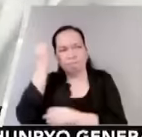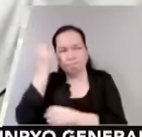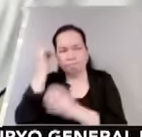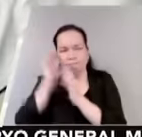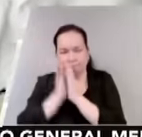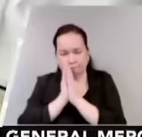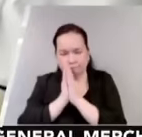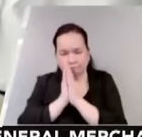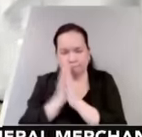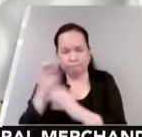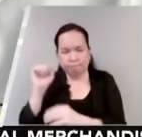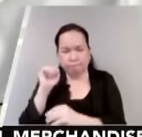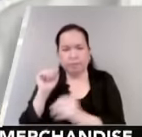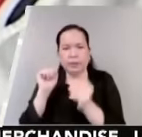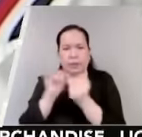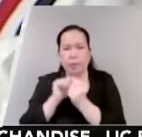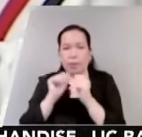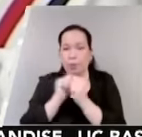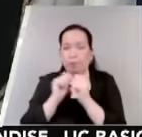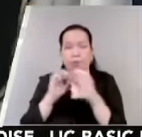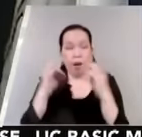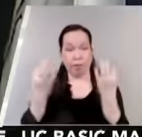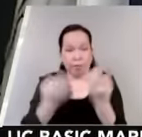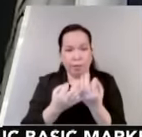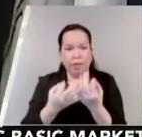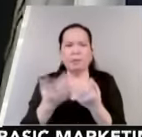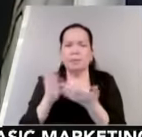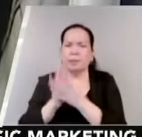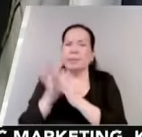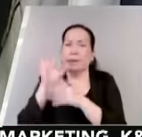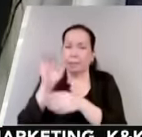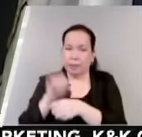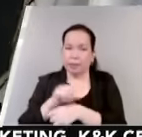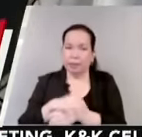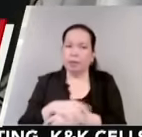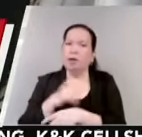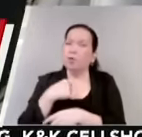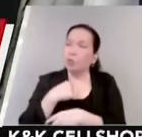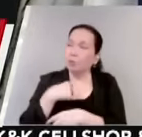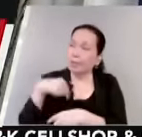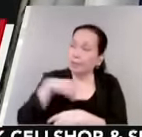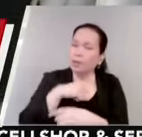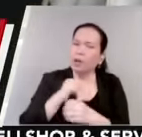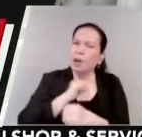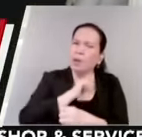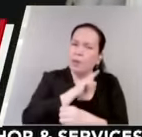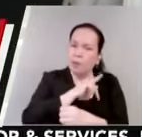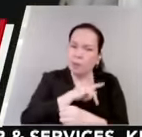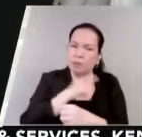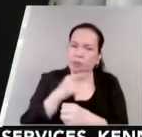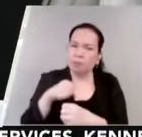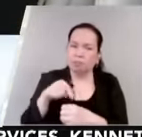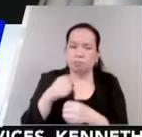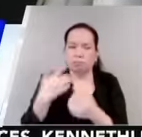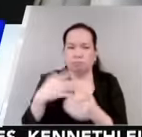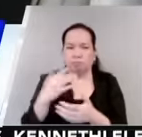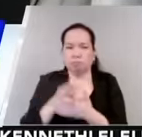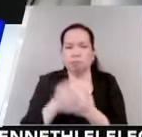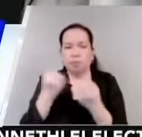na with family. Isa na yun sa nakagawian talaga. Sobrang grateful po kami na ang daming blessings na dumating